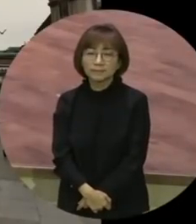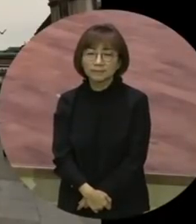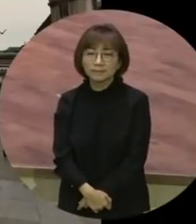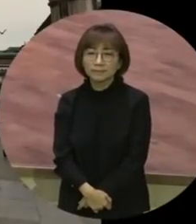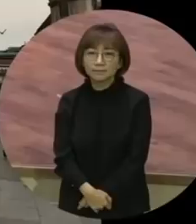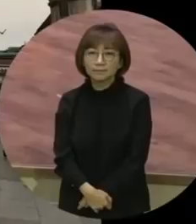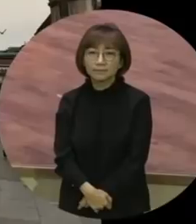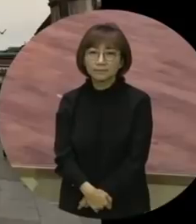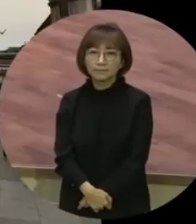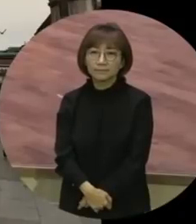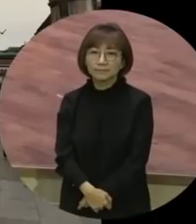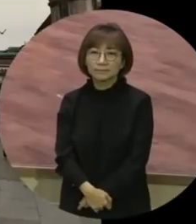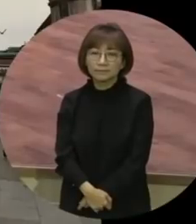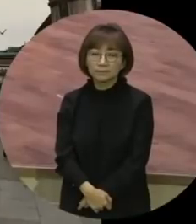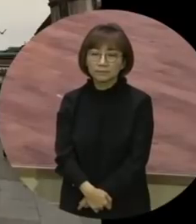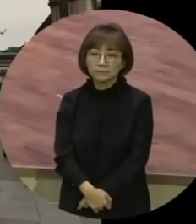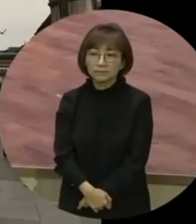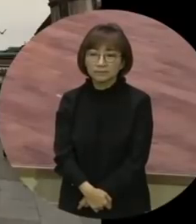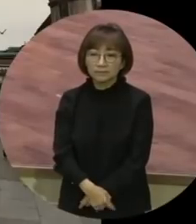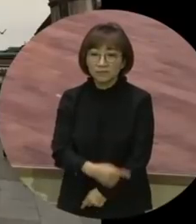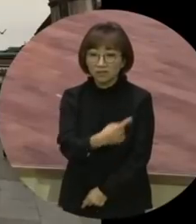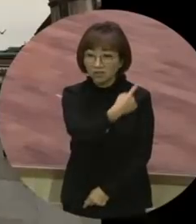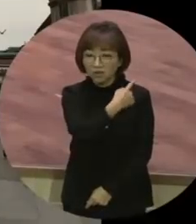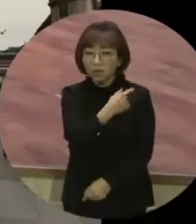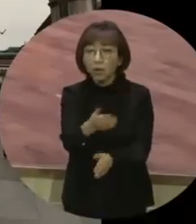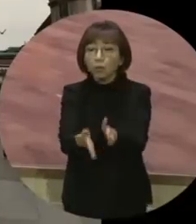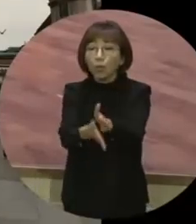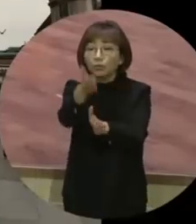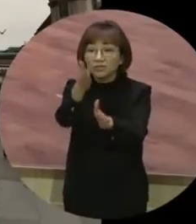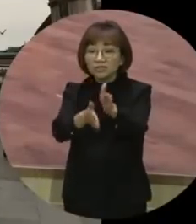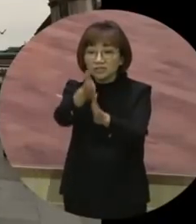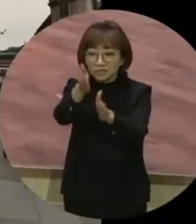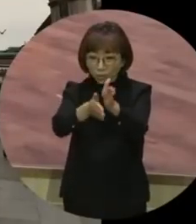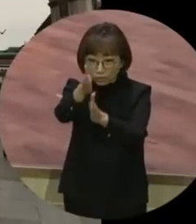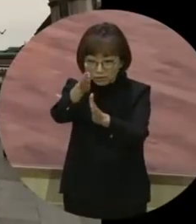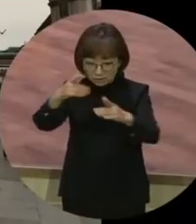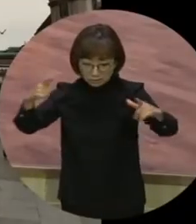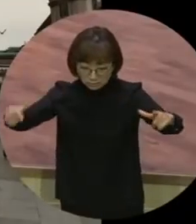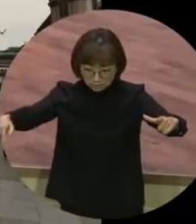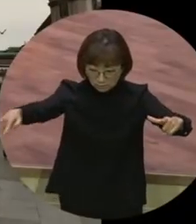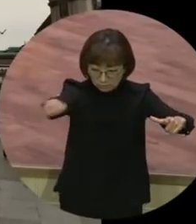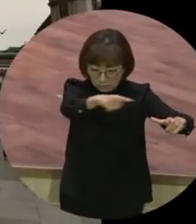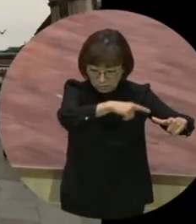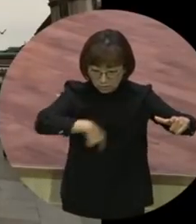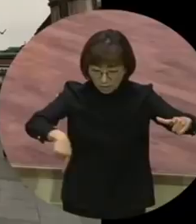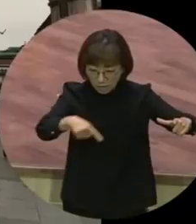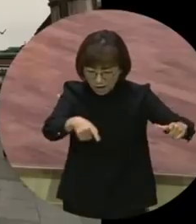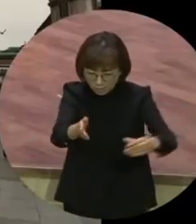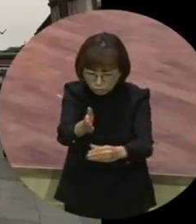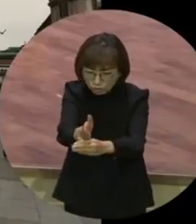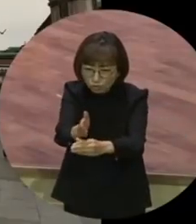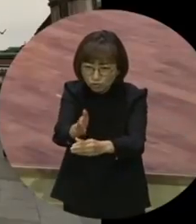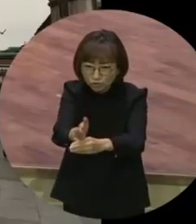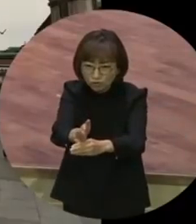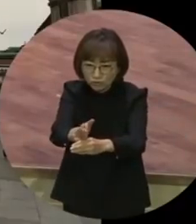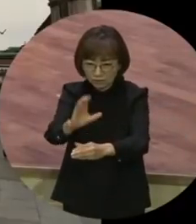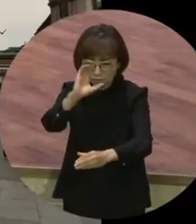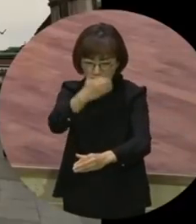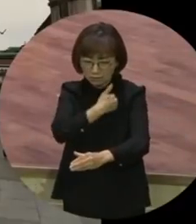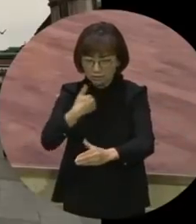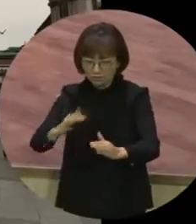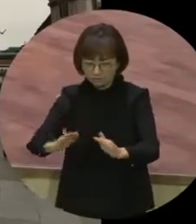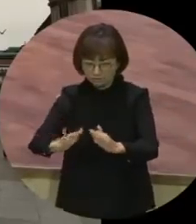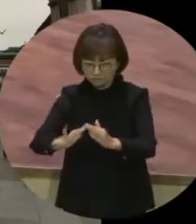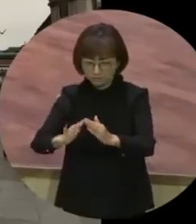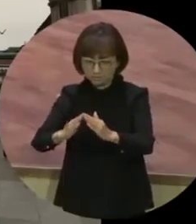저게 이제 소위 다운타운이에요, 밀라노. 저 중심으로 앞뒤 옆으로 건물이 다, 그 다음에는 없어요. 그 다음에는 얼마나